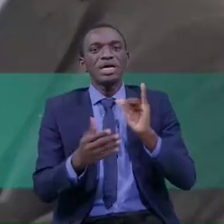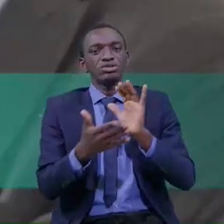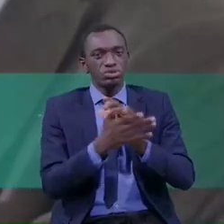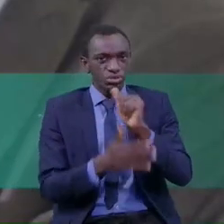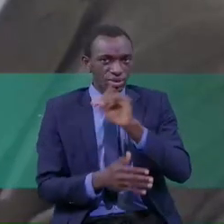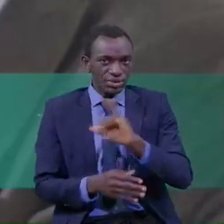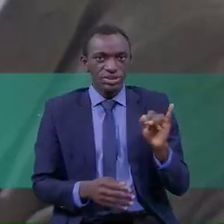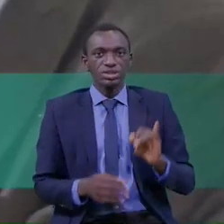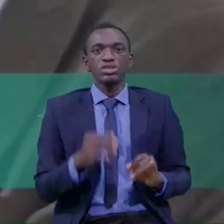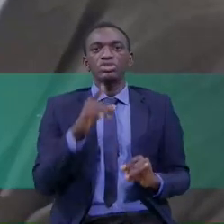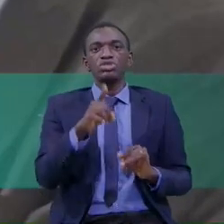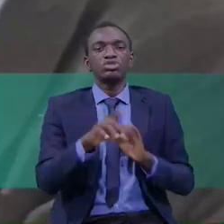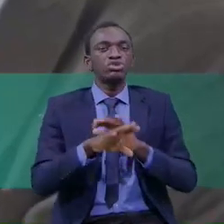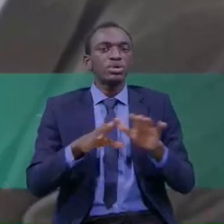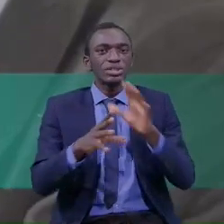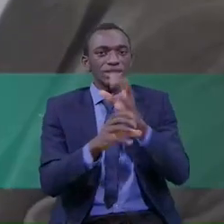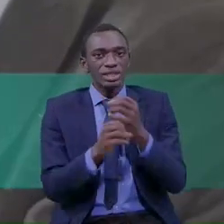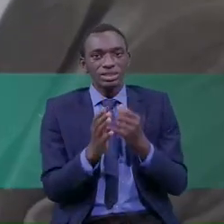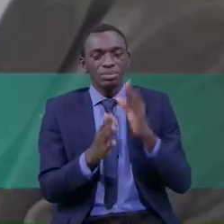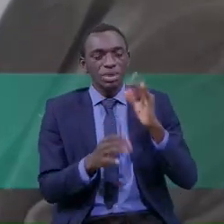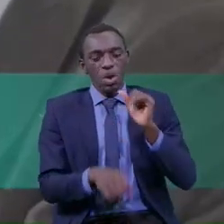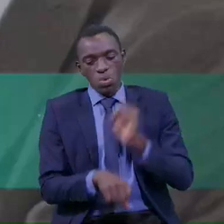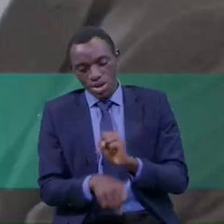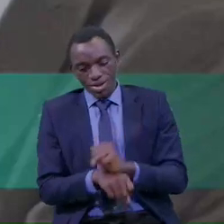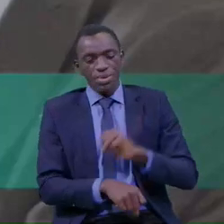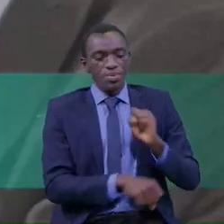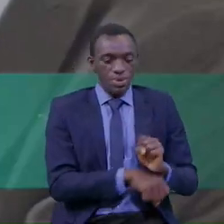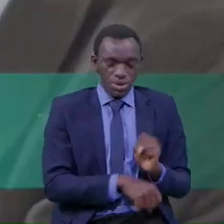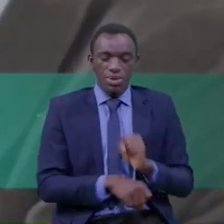On ne l'obtient pas en travaillant.